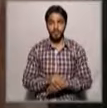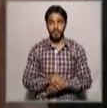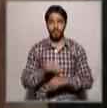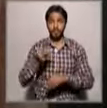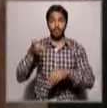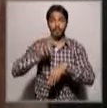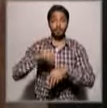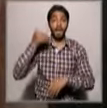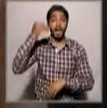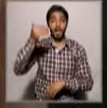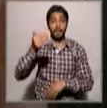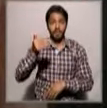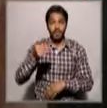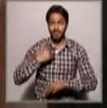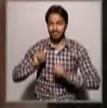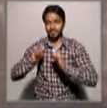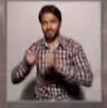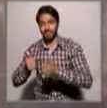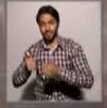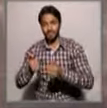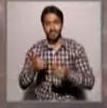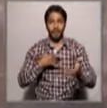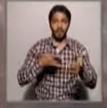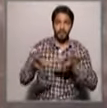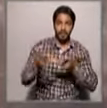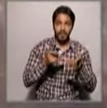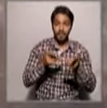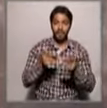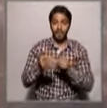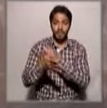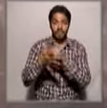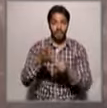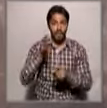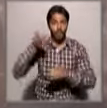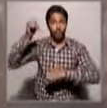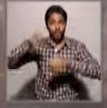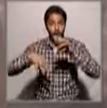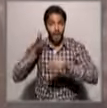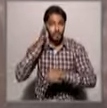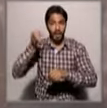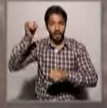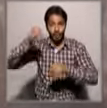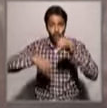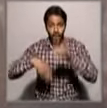بعد ذلك يبدأ يعني مستوى التعبد يخف عنه أحيانا،